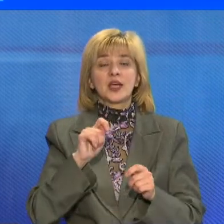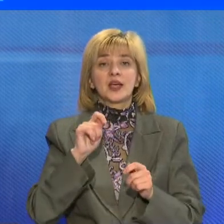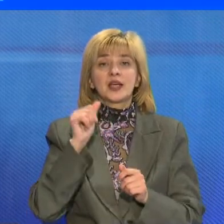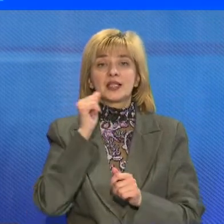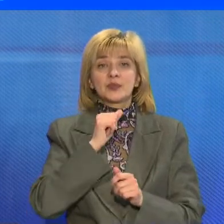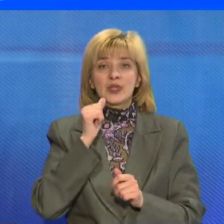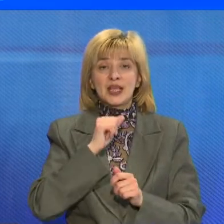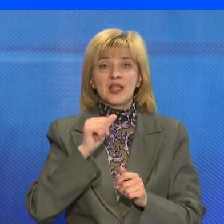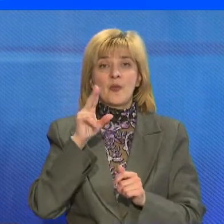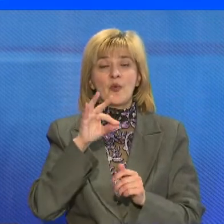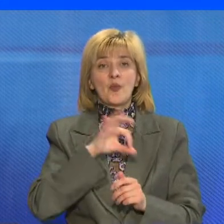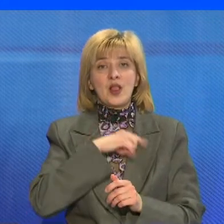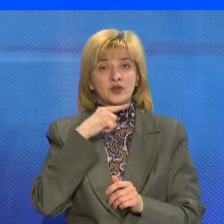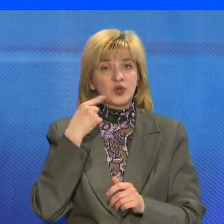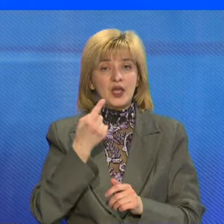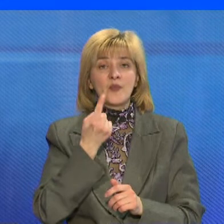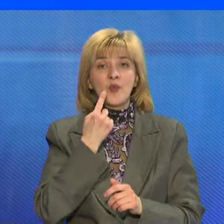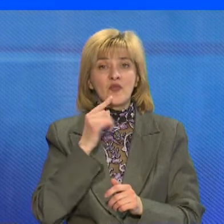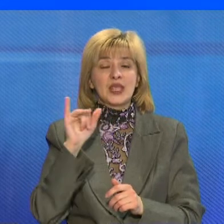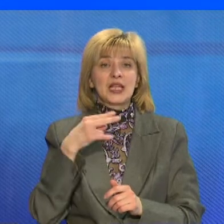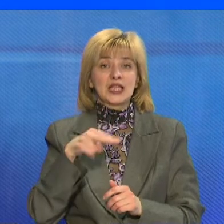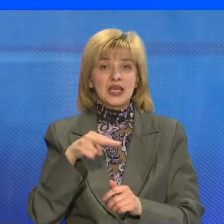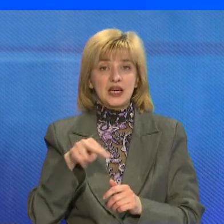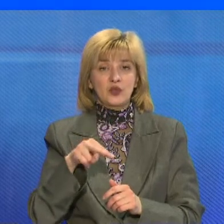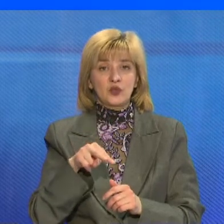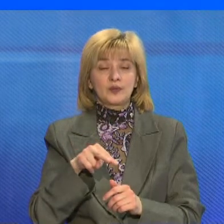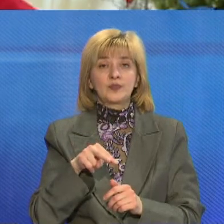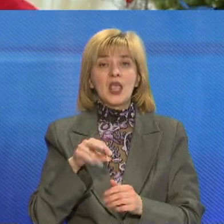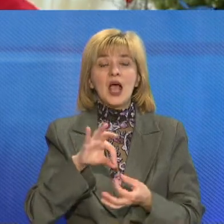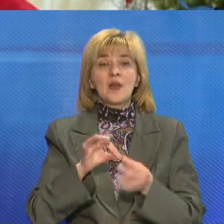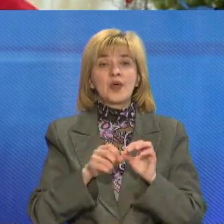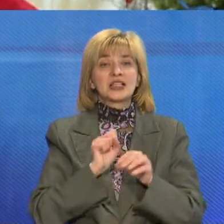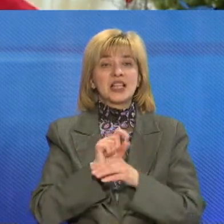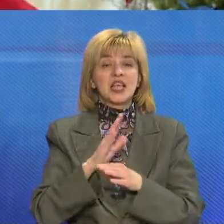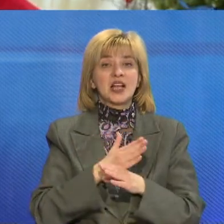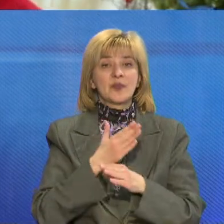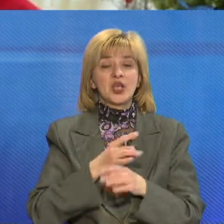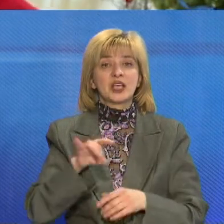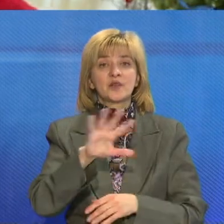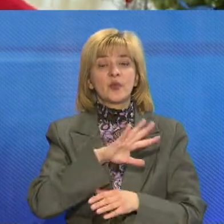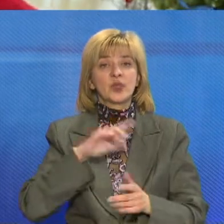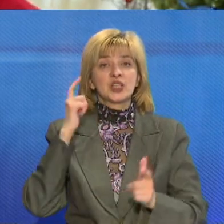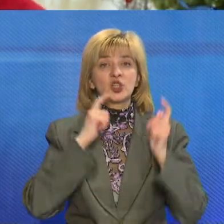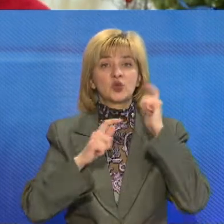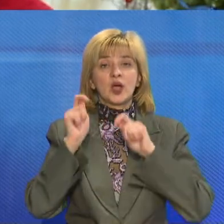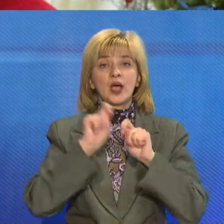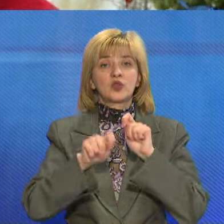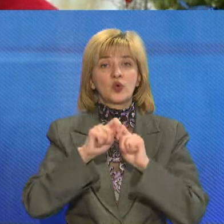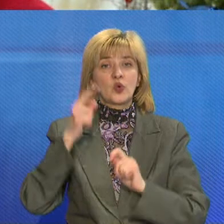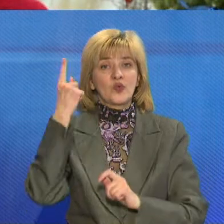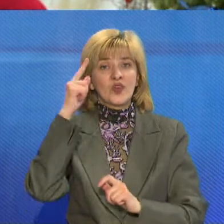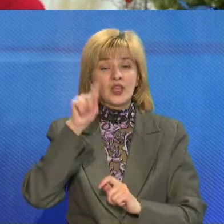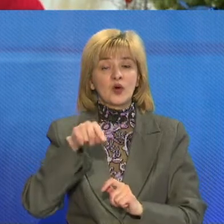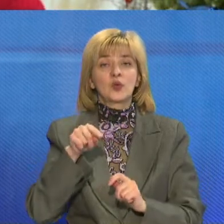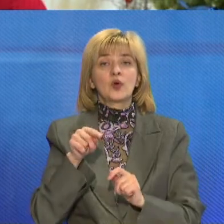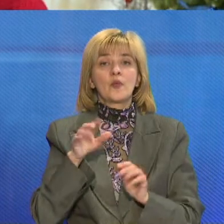литературе на базе мясцовой установы профессийной эдукации. Олимпиадные задания распрацаваны Республиканским институтом контролю ведов. Яны